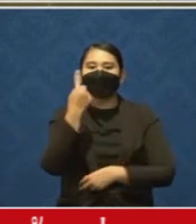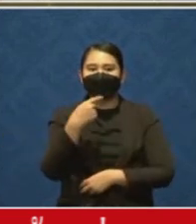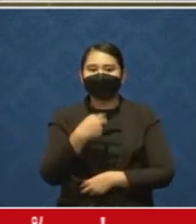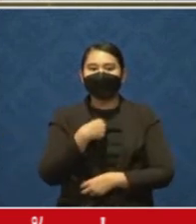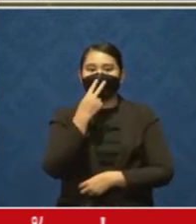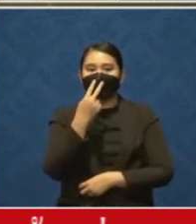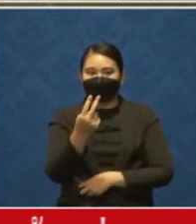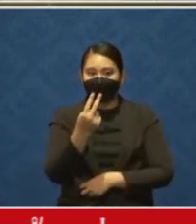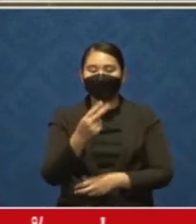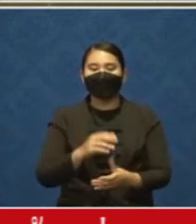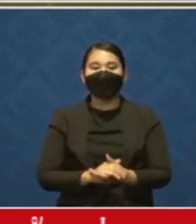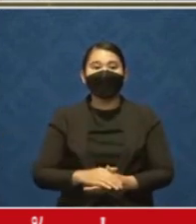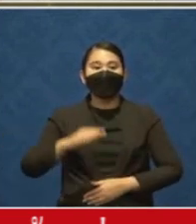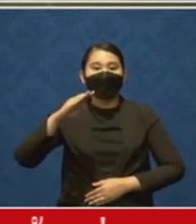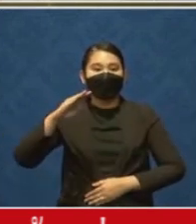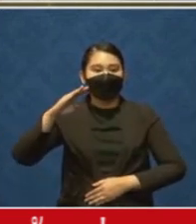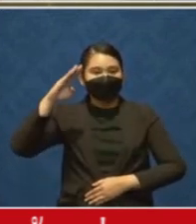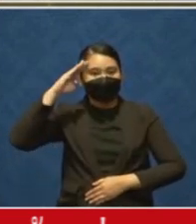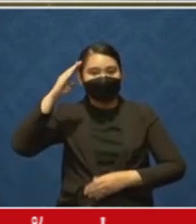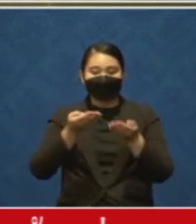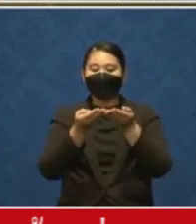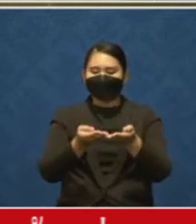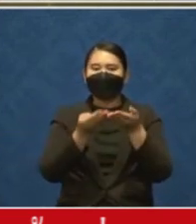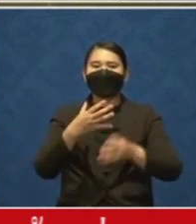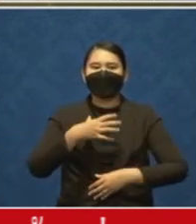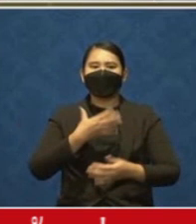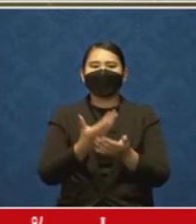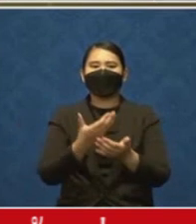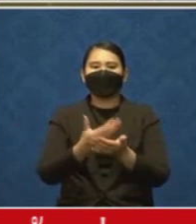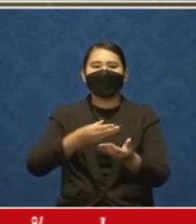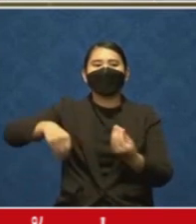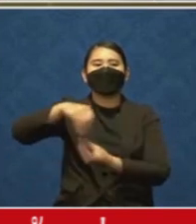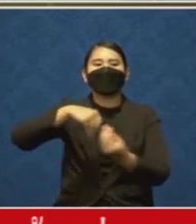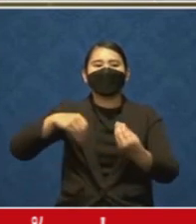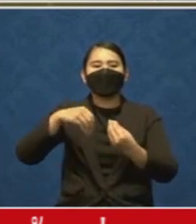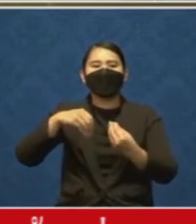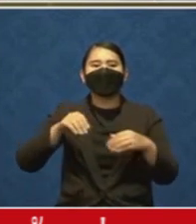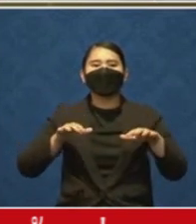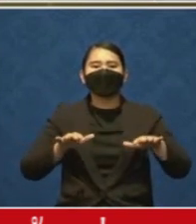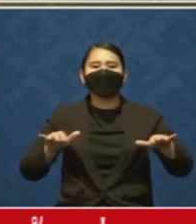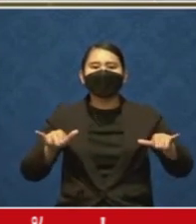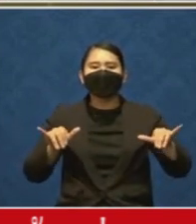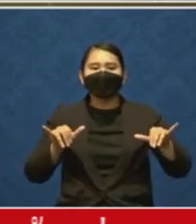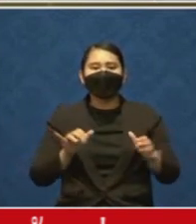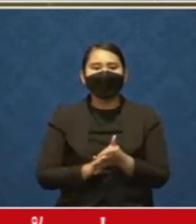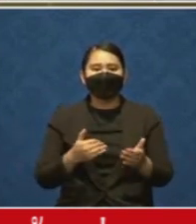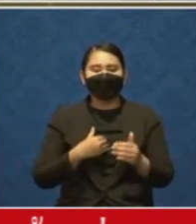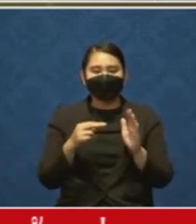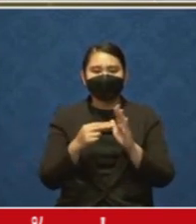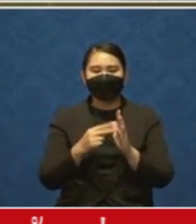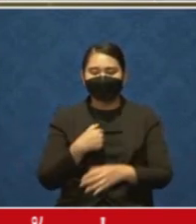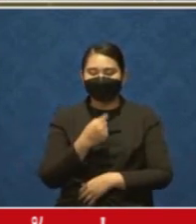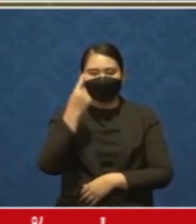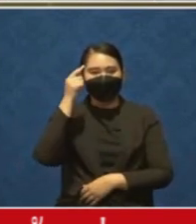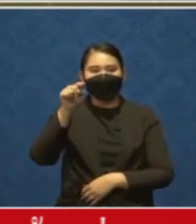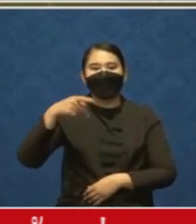พเรือเนี่ยเพียงต้องการใช้งบประมาณโดยไม่คำนึงถึงประโยชน์และความจำเป็นอะไ